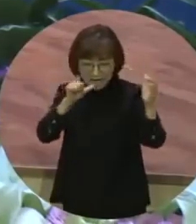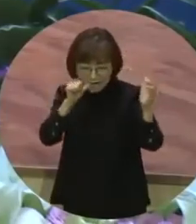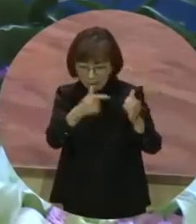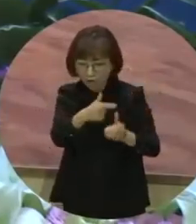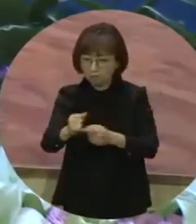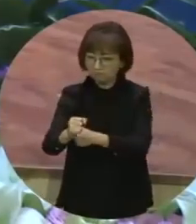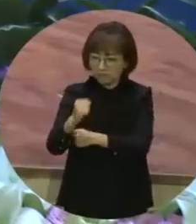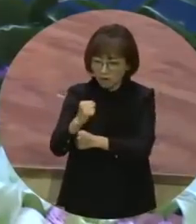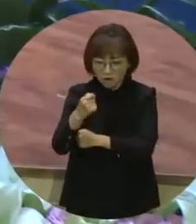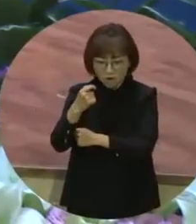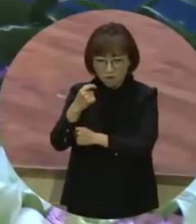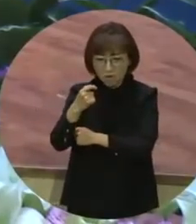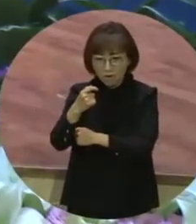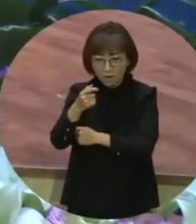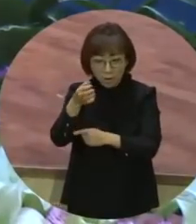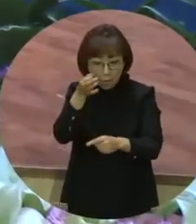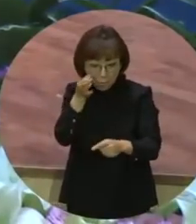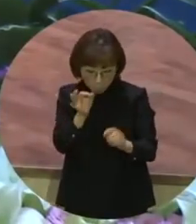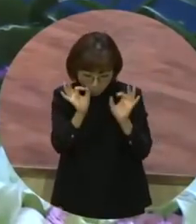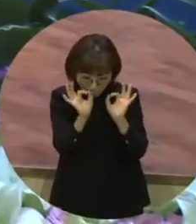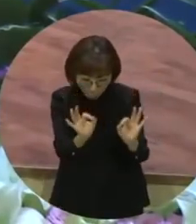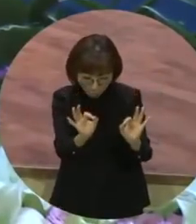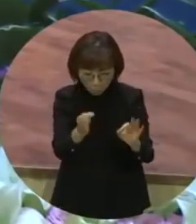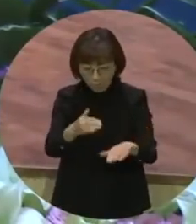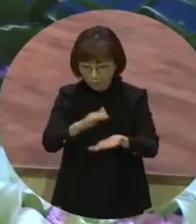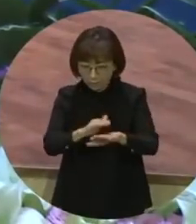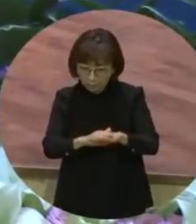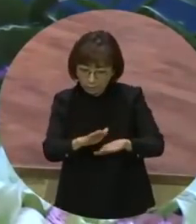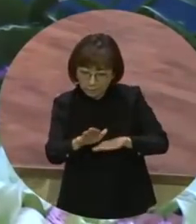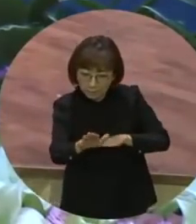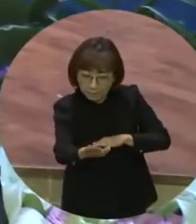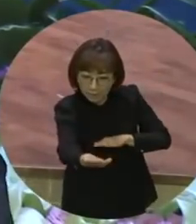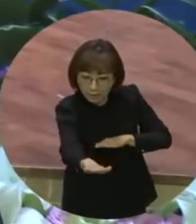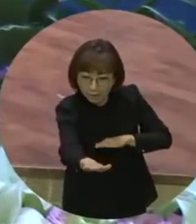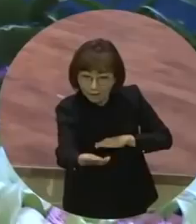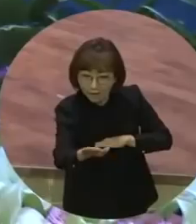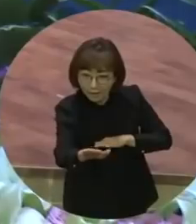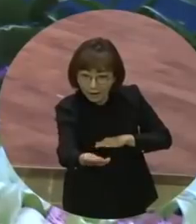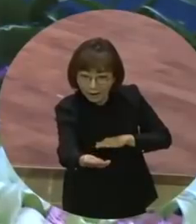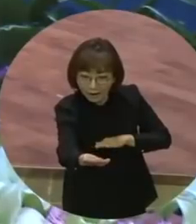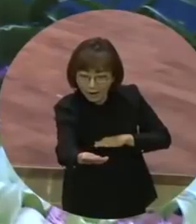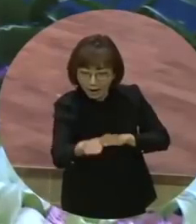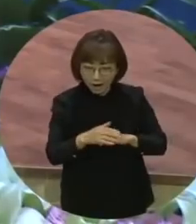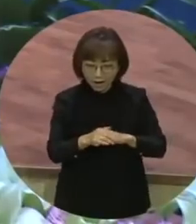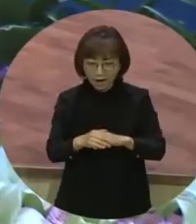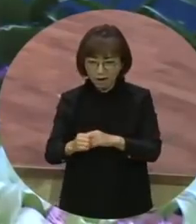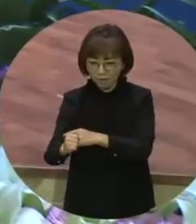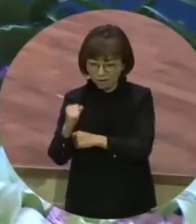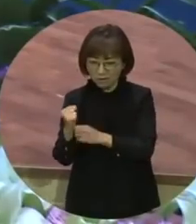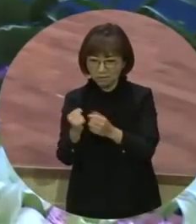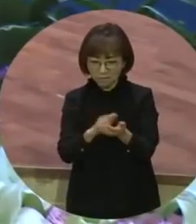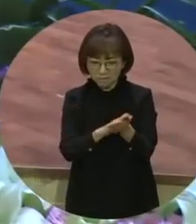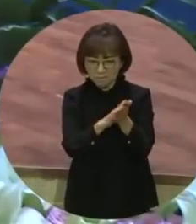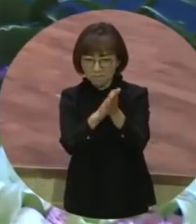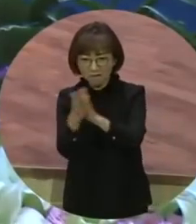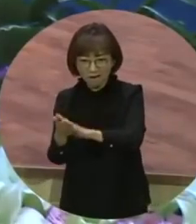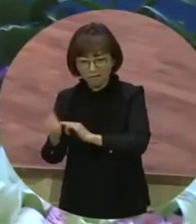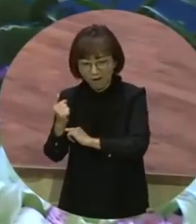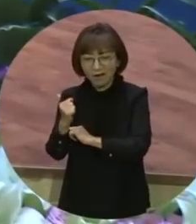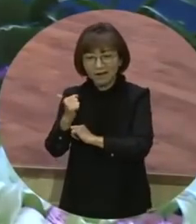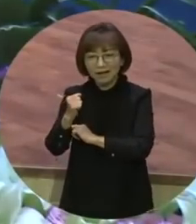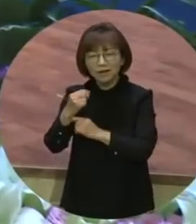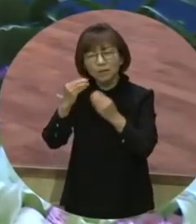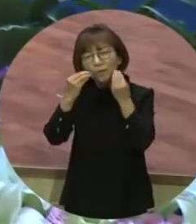속입니다. 그것을 보거나 그것을 만지는, 뭐 그러면 뭔가 달라진다는. 사실